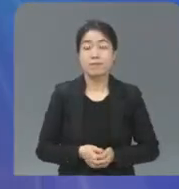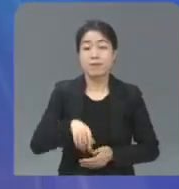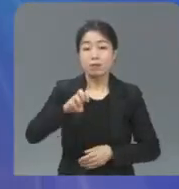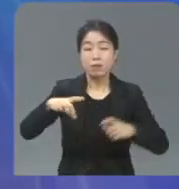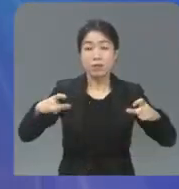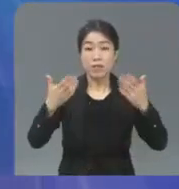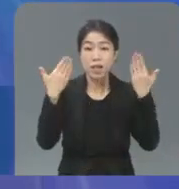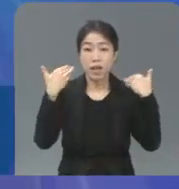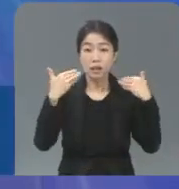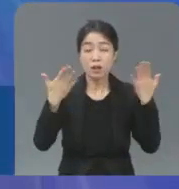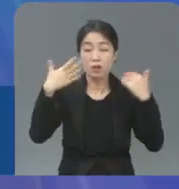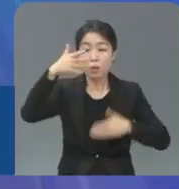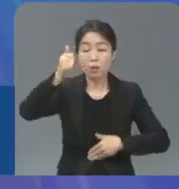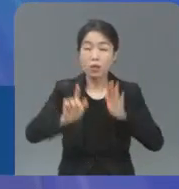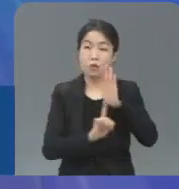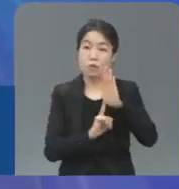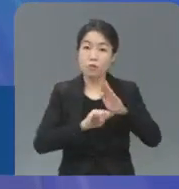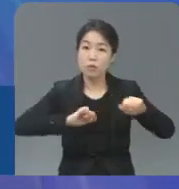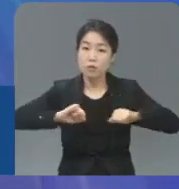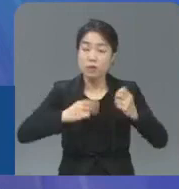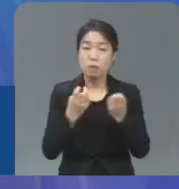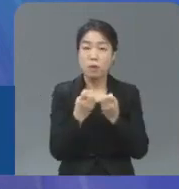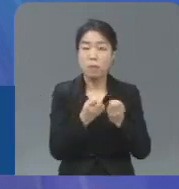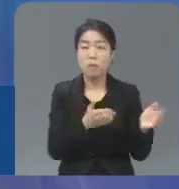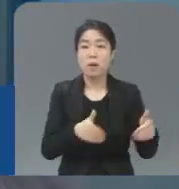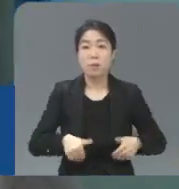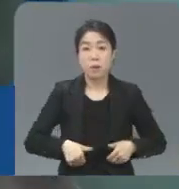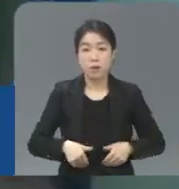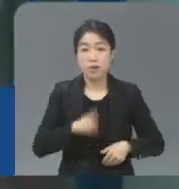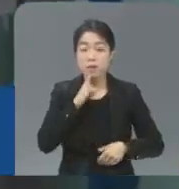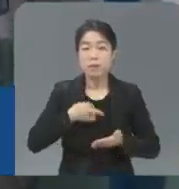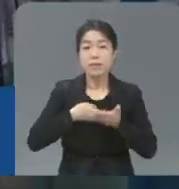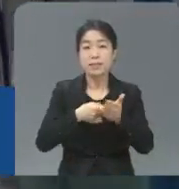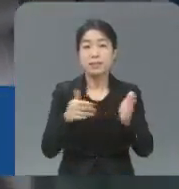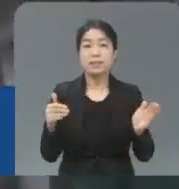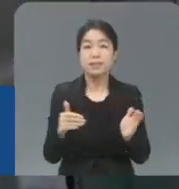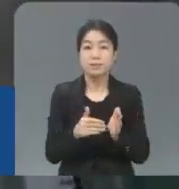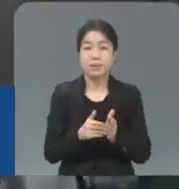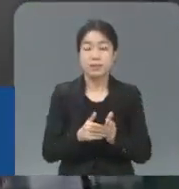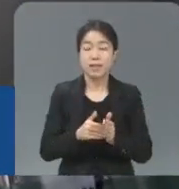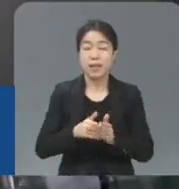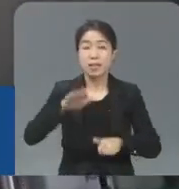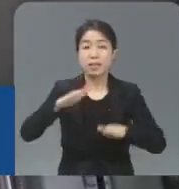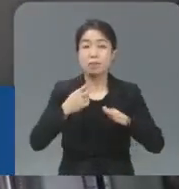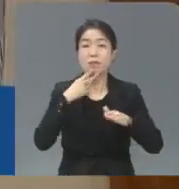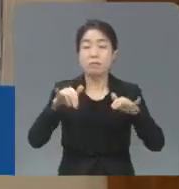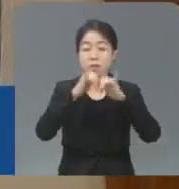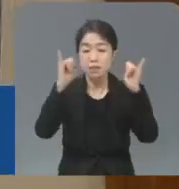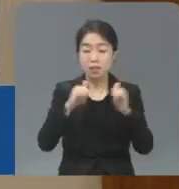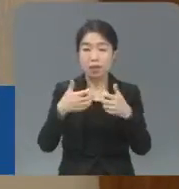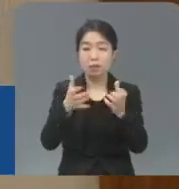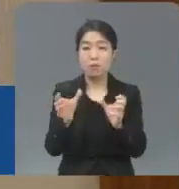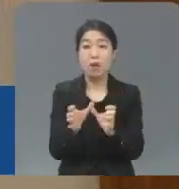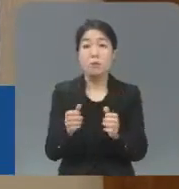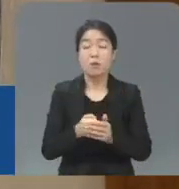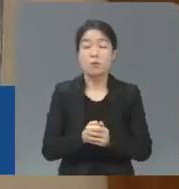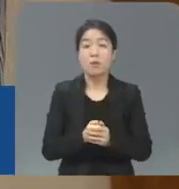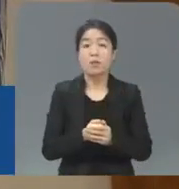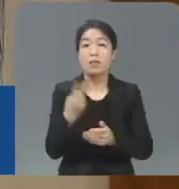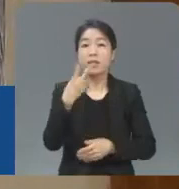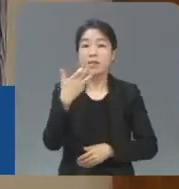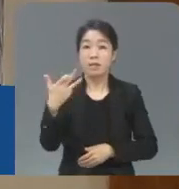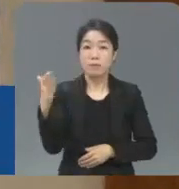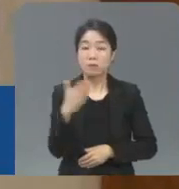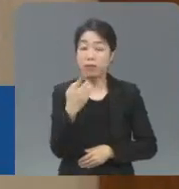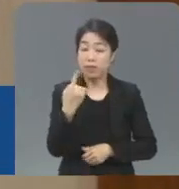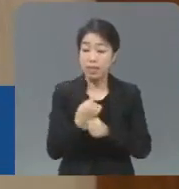광주지역 학교의 교장 공모제 활성화 대책이 필요하다는 주장이 제기됐습니다. 학벌 없는 사회를 위한 시민 모임은 지난